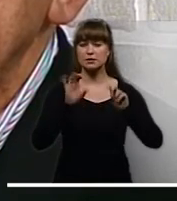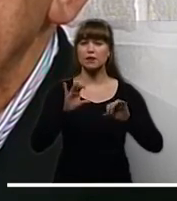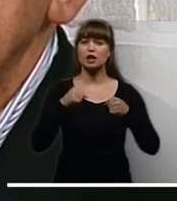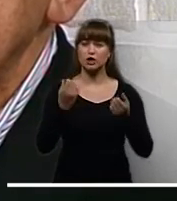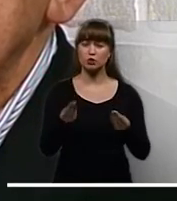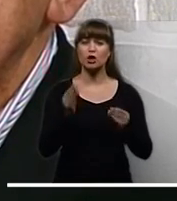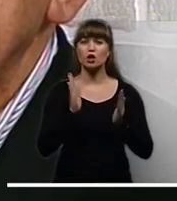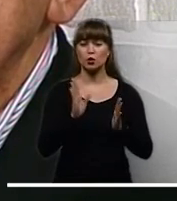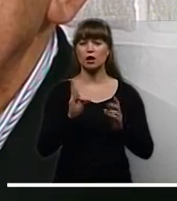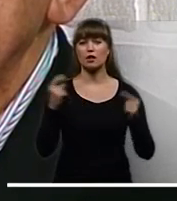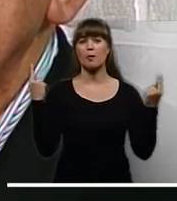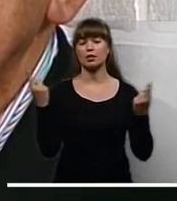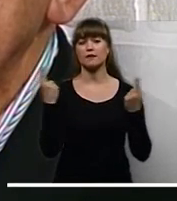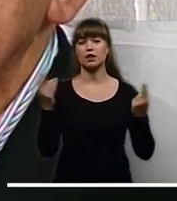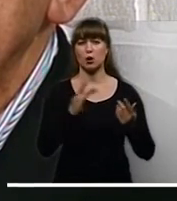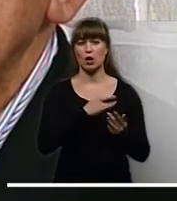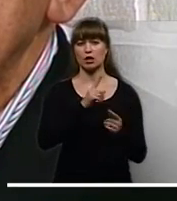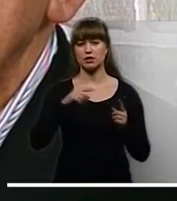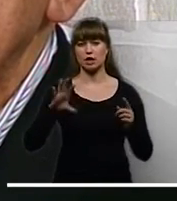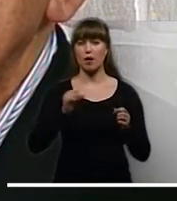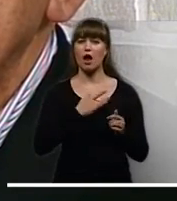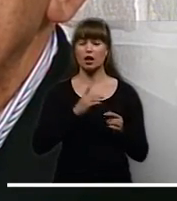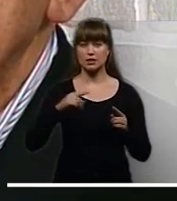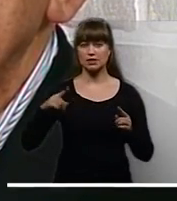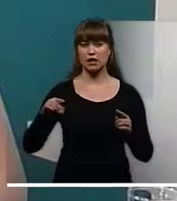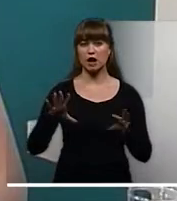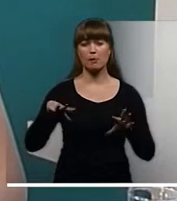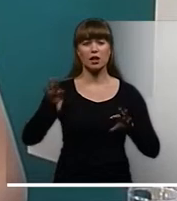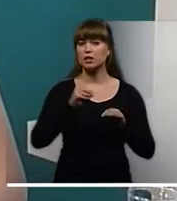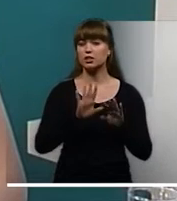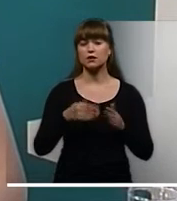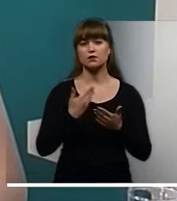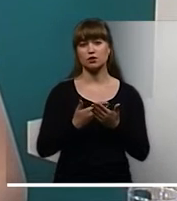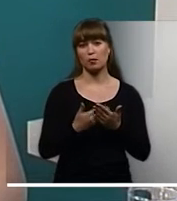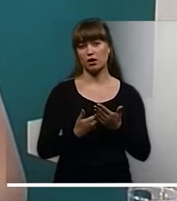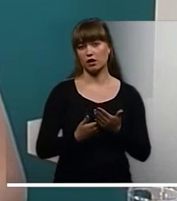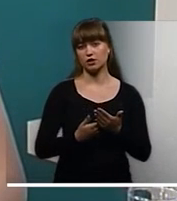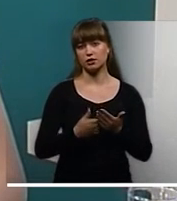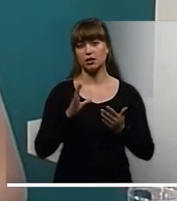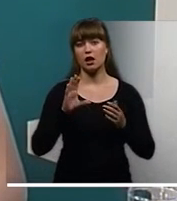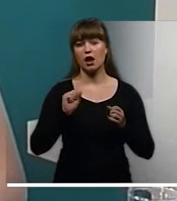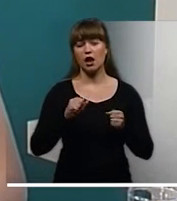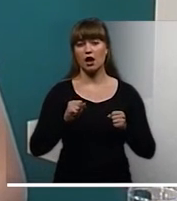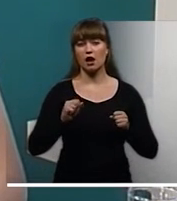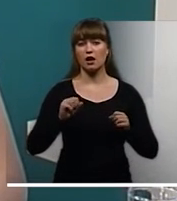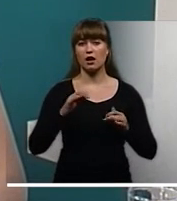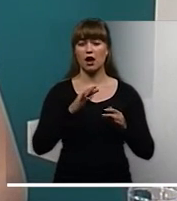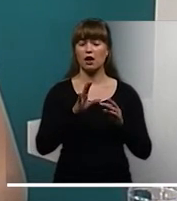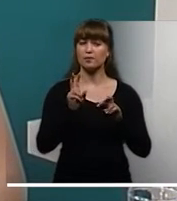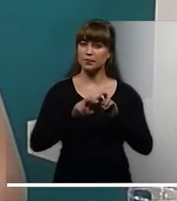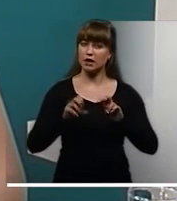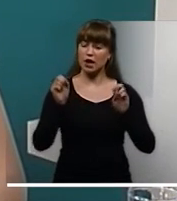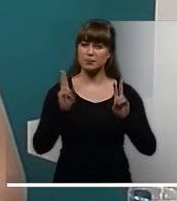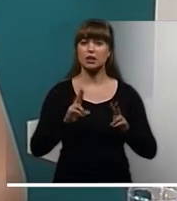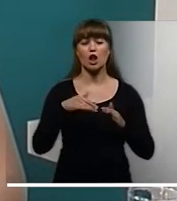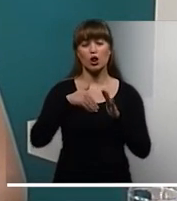только на обыкновенную кардиограмму. А кардиограмма в статике информативность очень маленькая. А и велорометрия